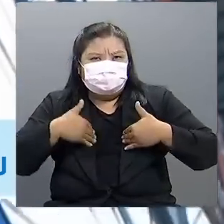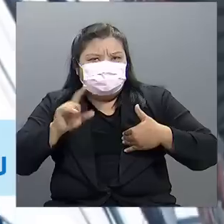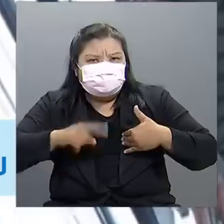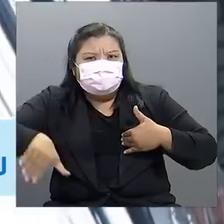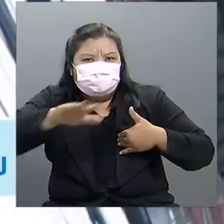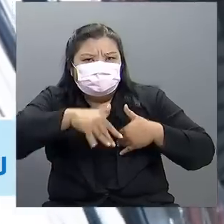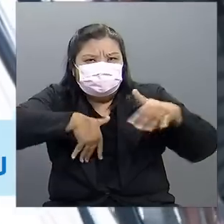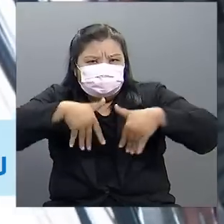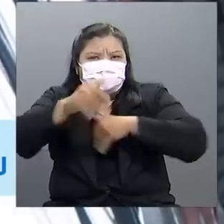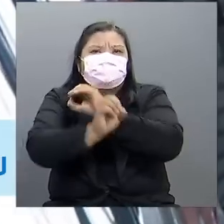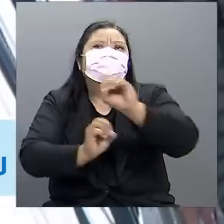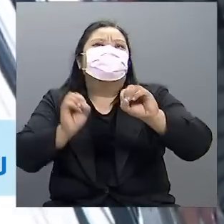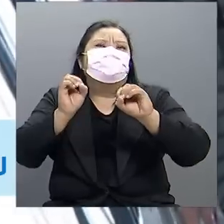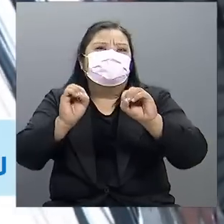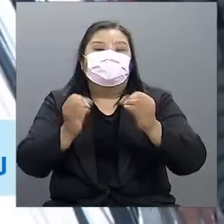ผู้จัการการไฟฟ้หสijah